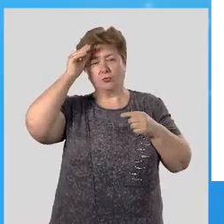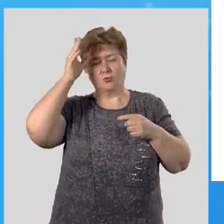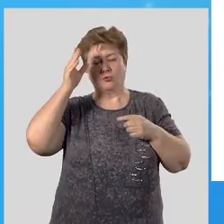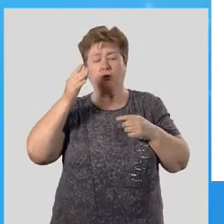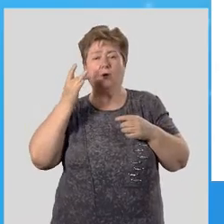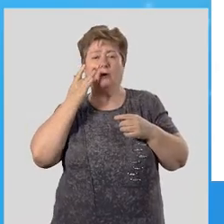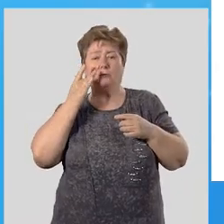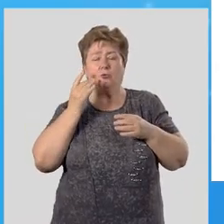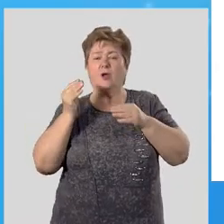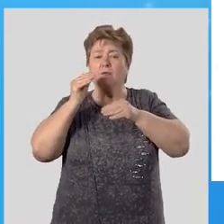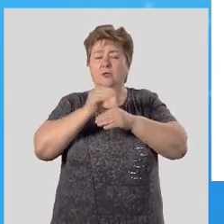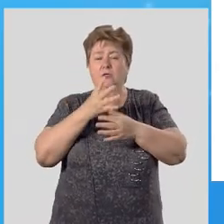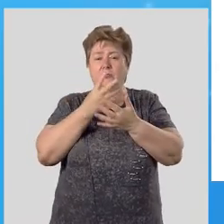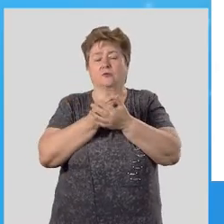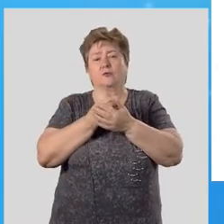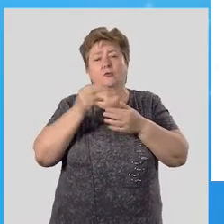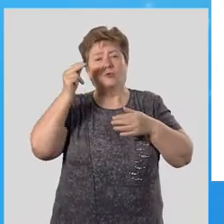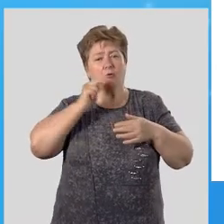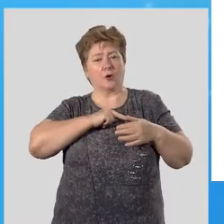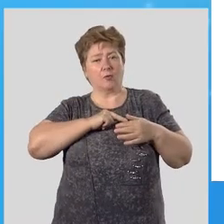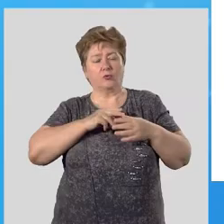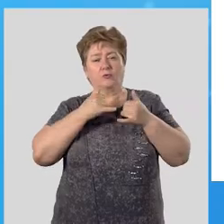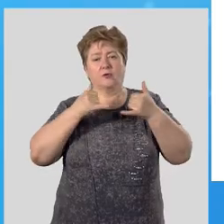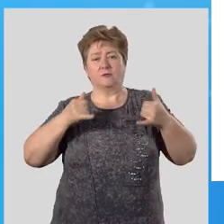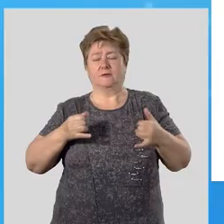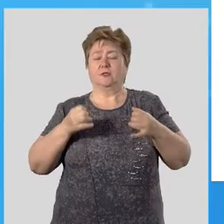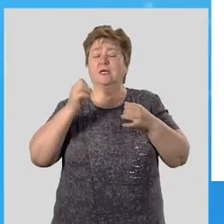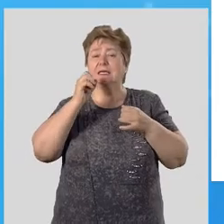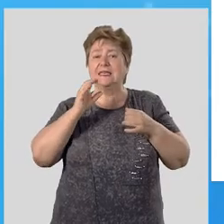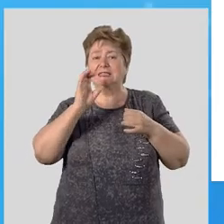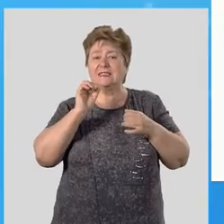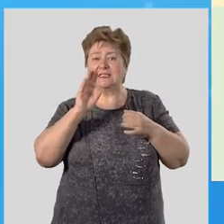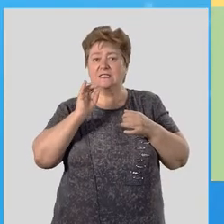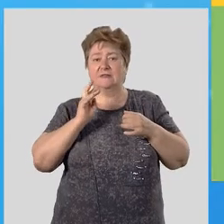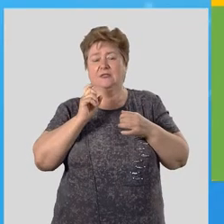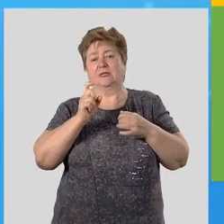ученых, которые внесли свой вклад в развитие естественных наук.